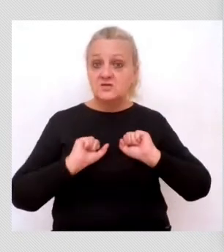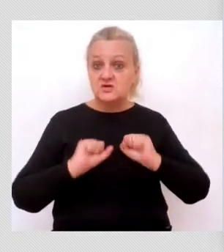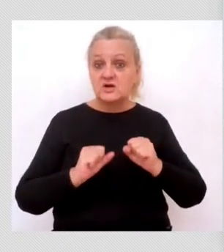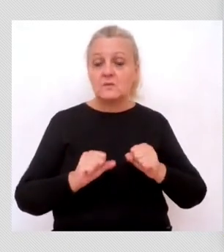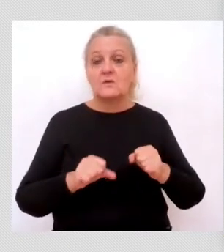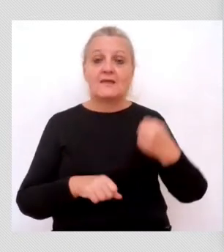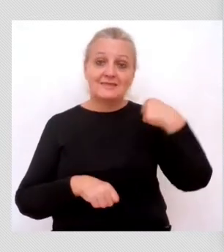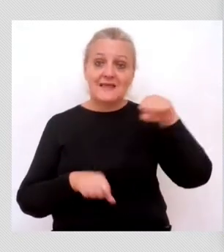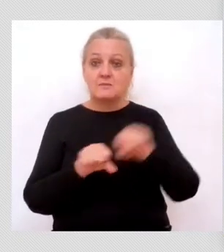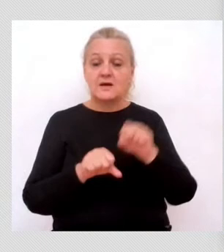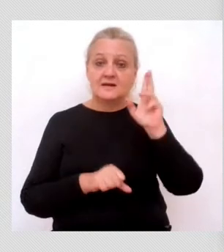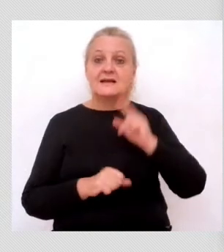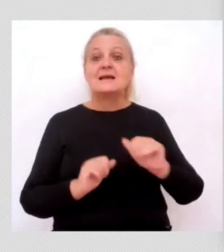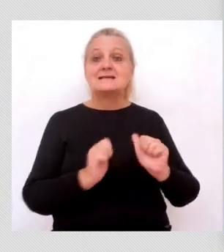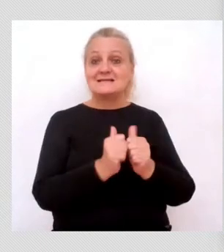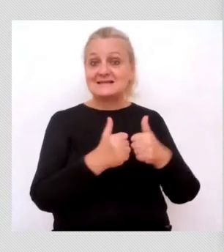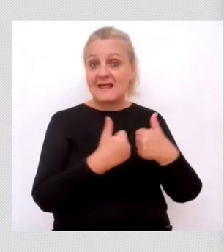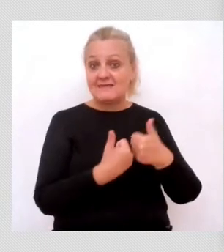demokratyczne instytucje, tak jak Senat.